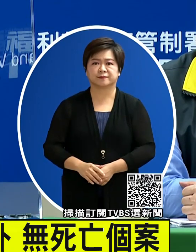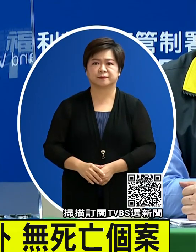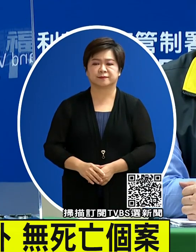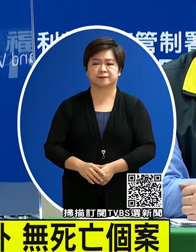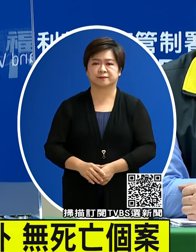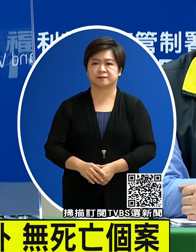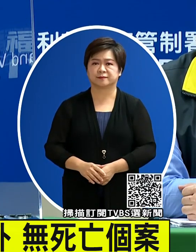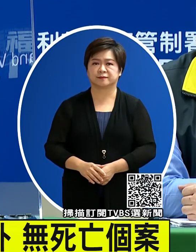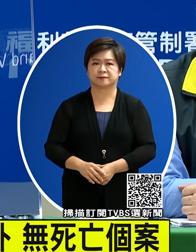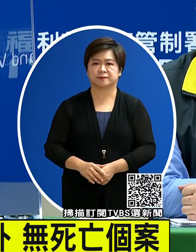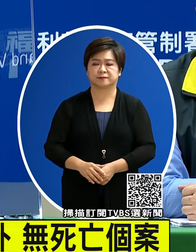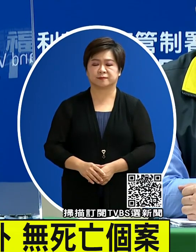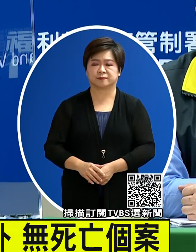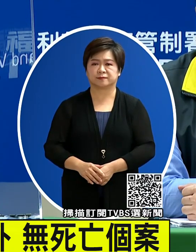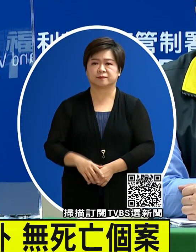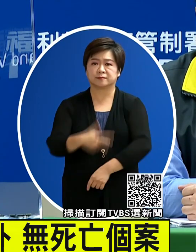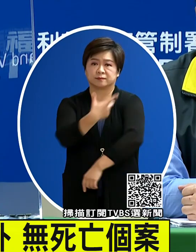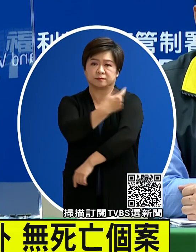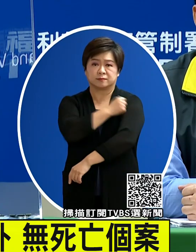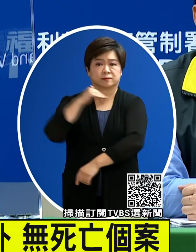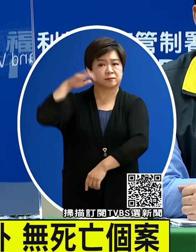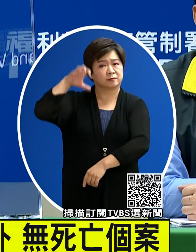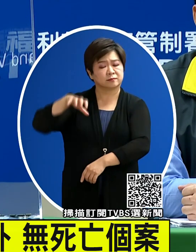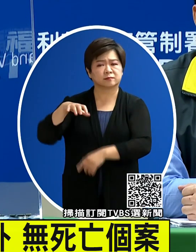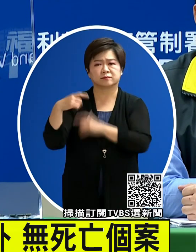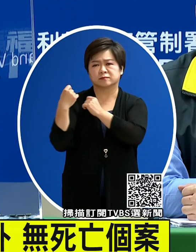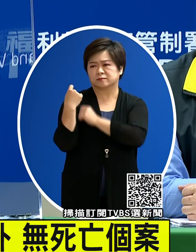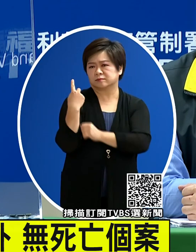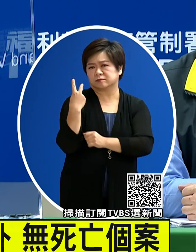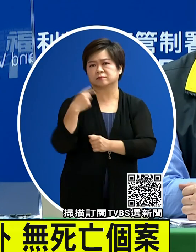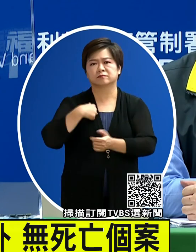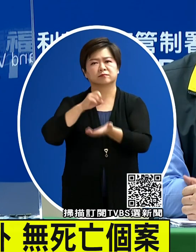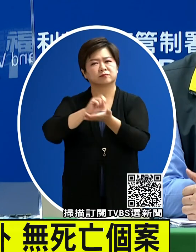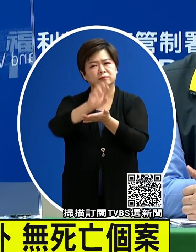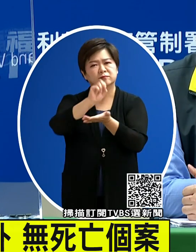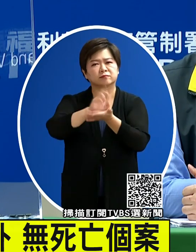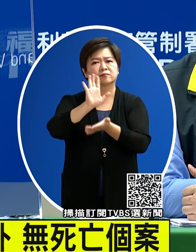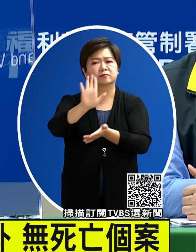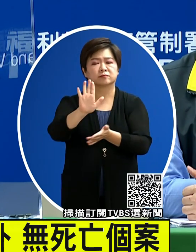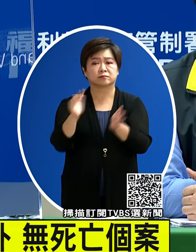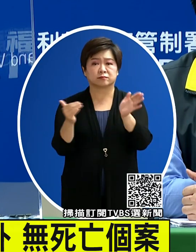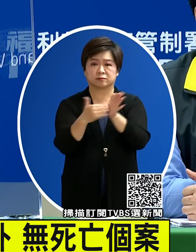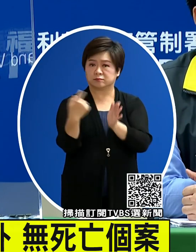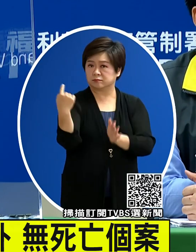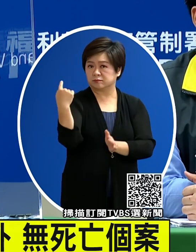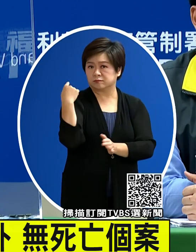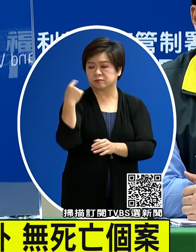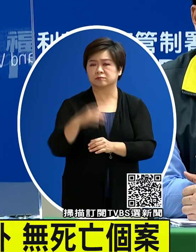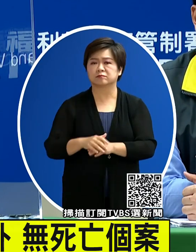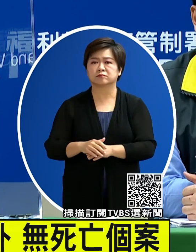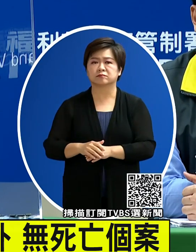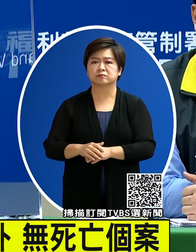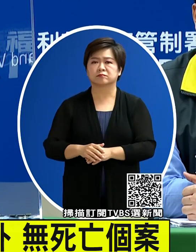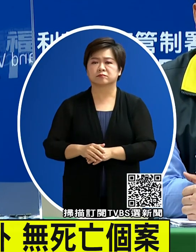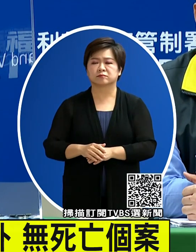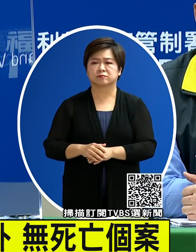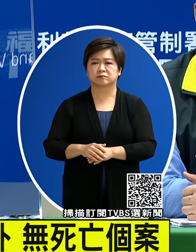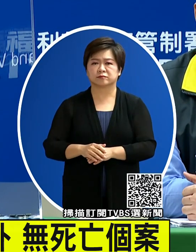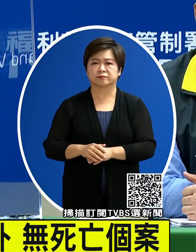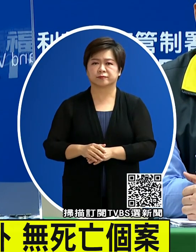那整体的试打率高端，从这两天跟大家都报告下来，到昨天稍微的就